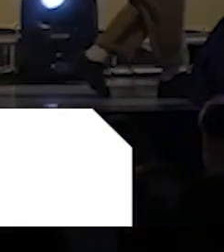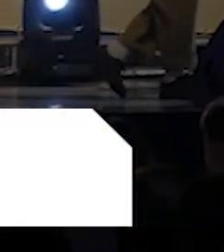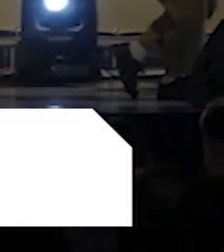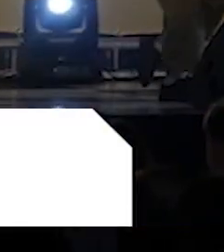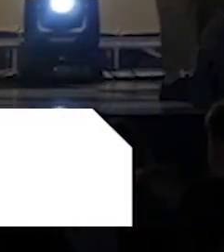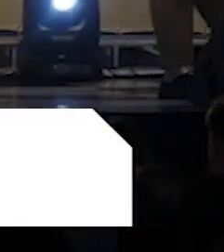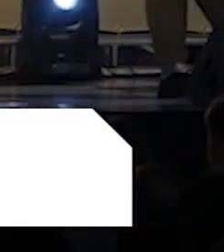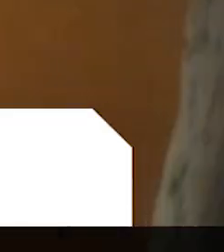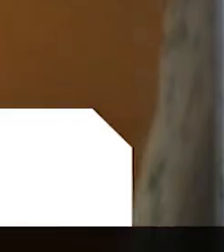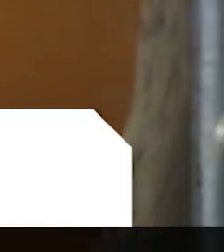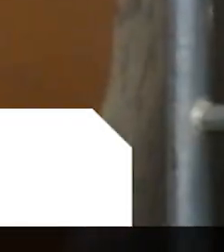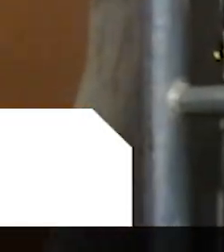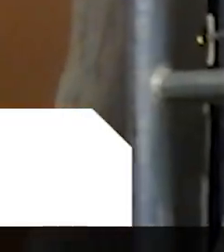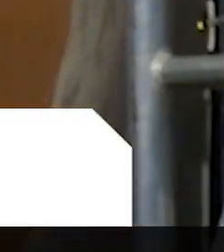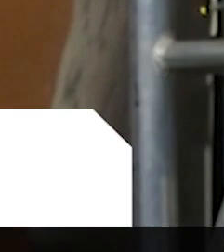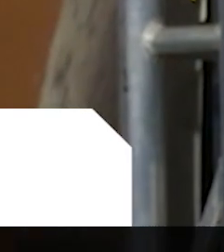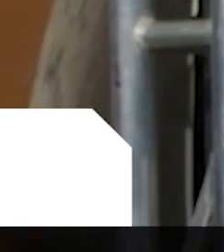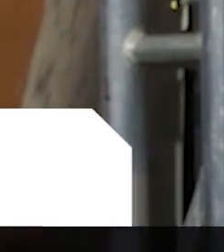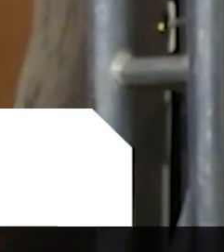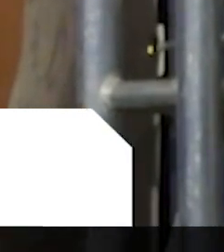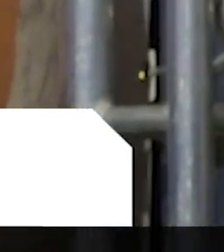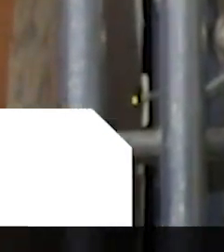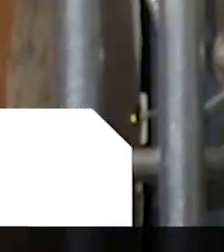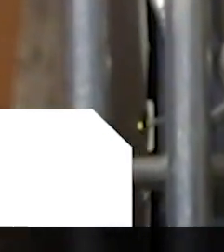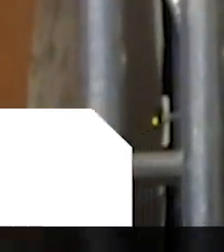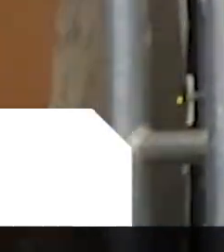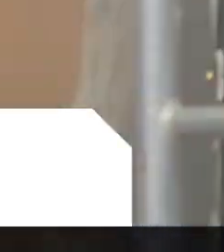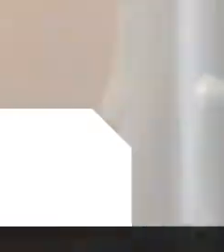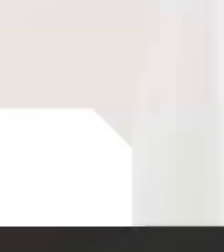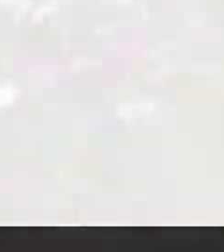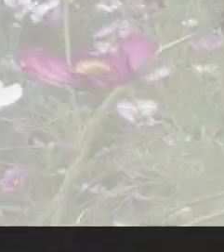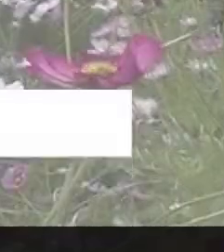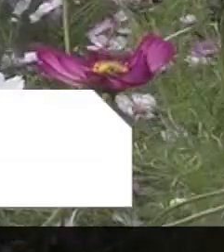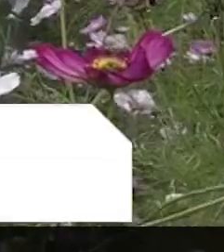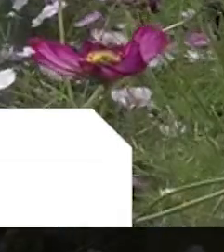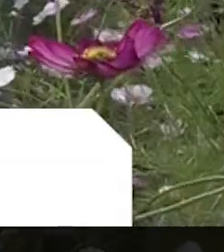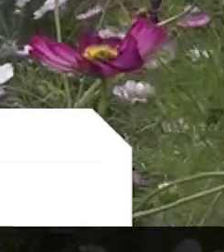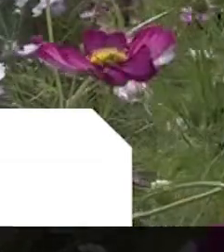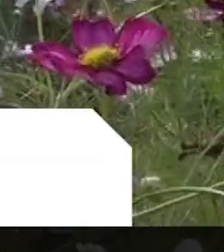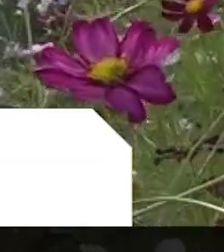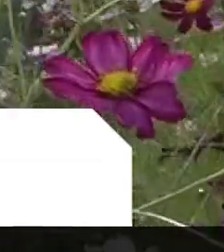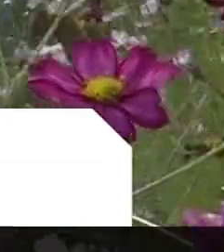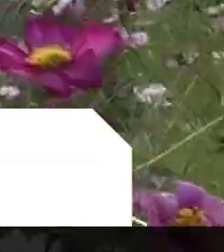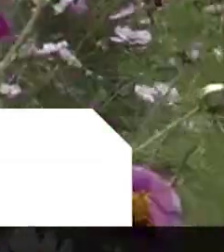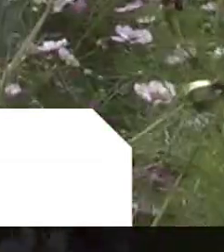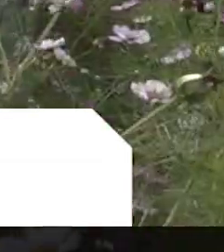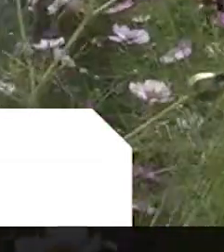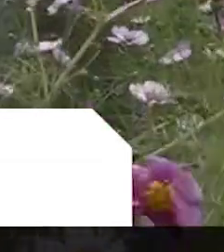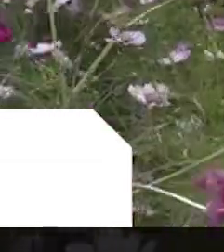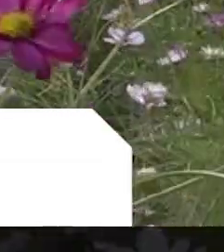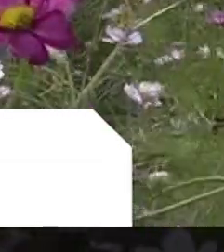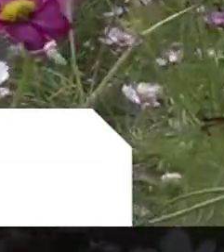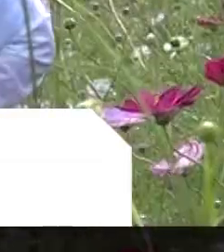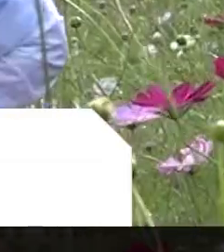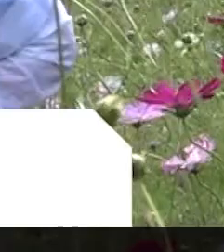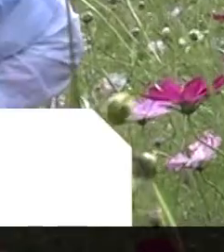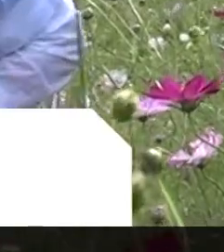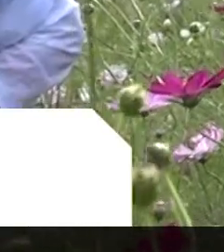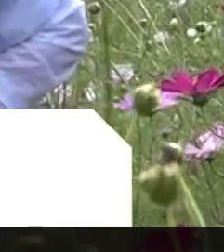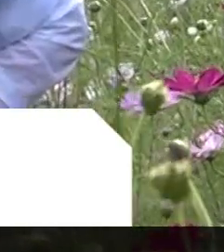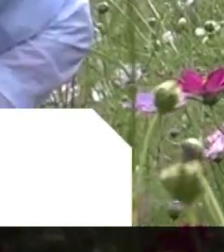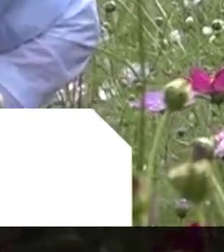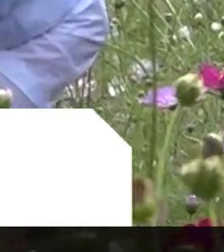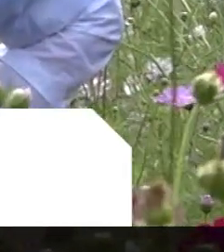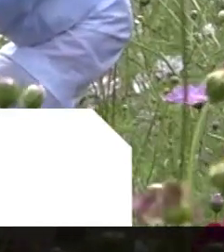청소호소공원에서 가을의 콘서트가 다채로운 프로그램으로 열렸습니다. 구본영 시장이 풍세면 코스모스길을 방문하고